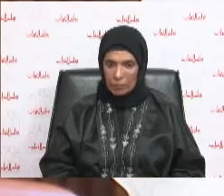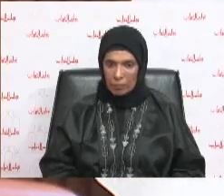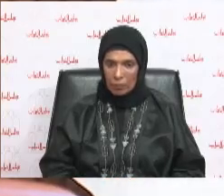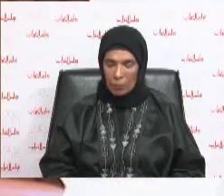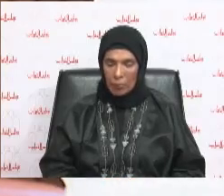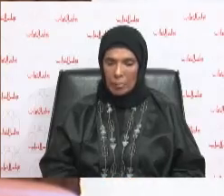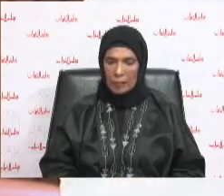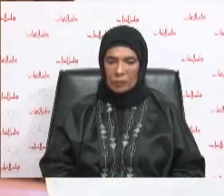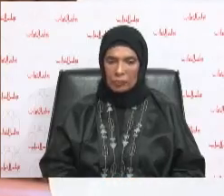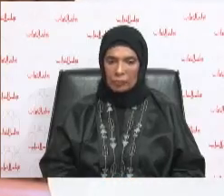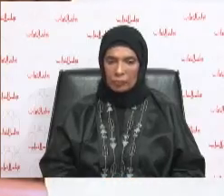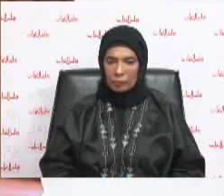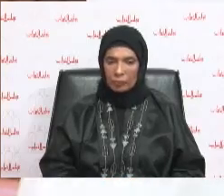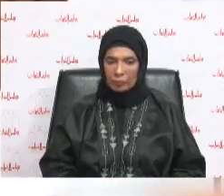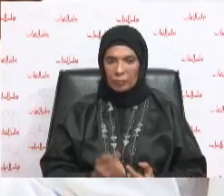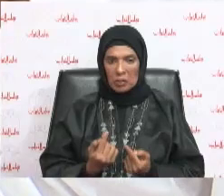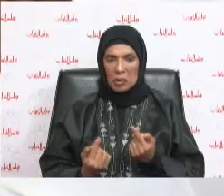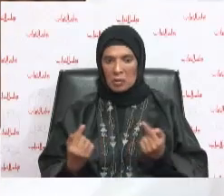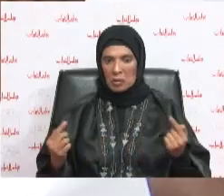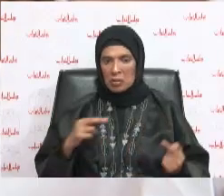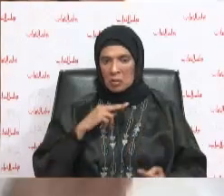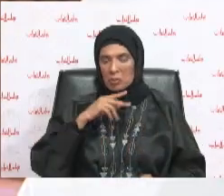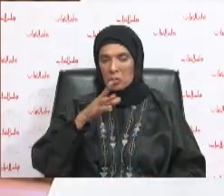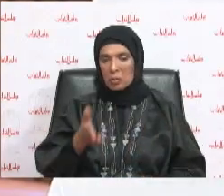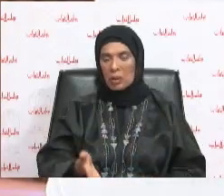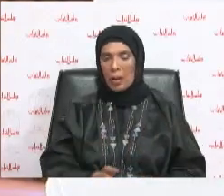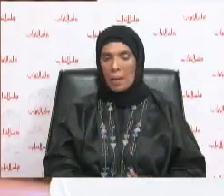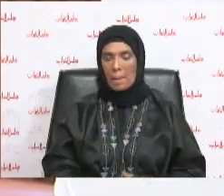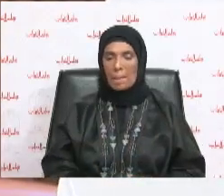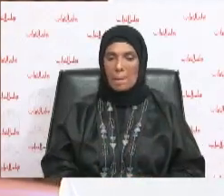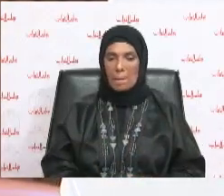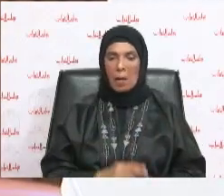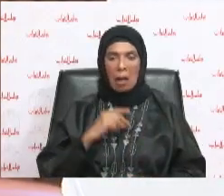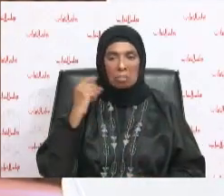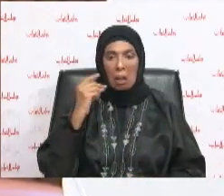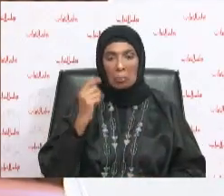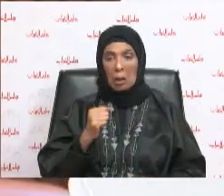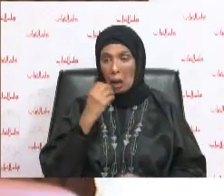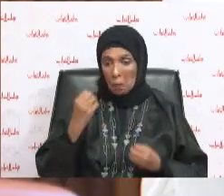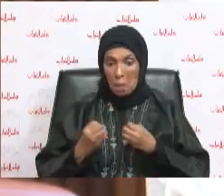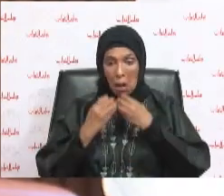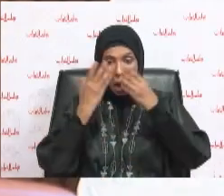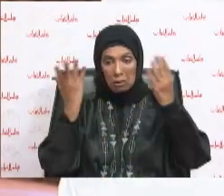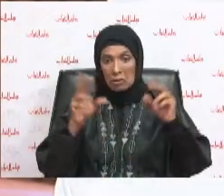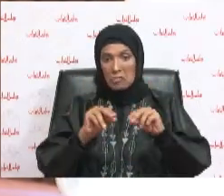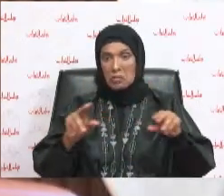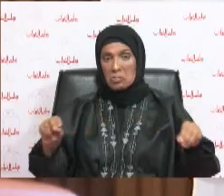يعني عشب طبيعي، نسد الفرقات والتصحر هذه الموجود في البلد، والله ان نسويها جنة، كل دول العالم